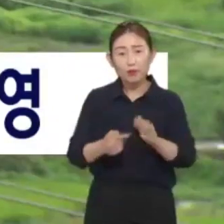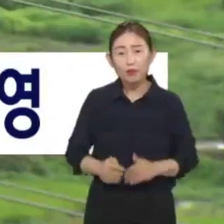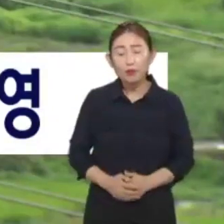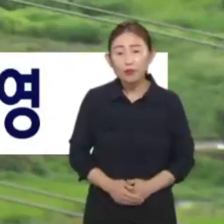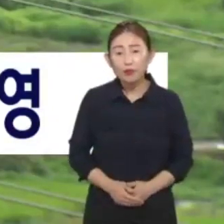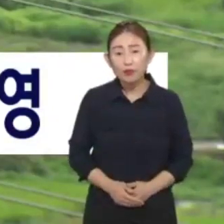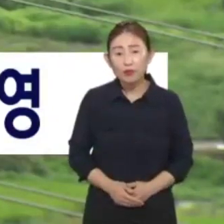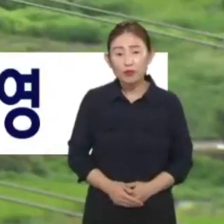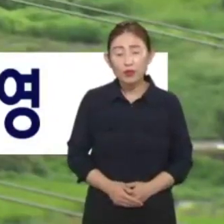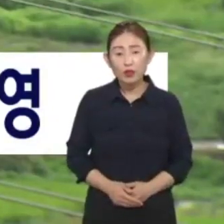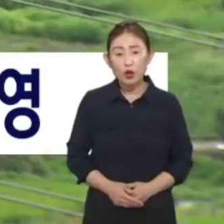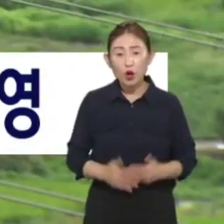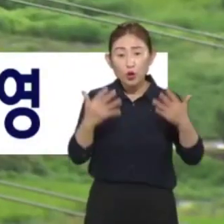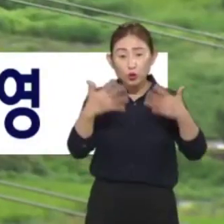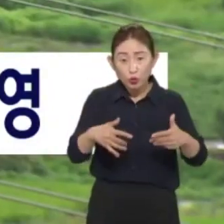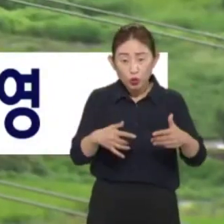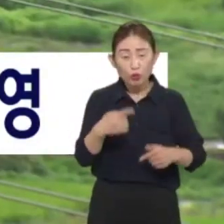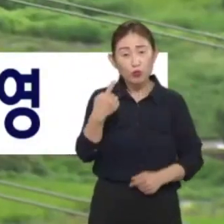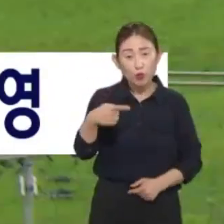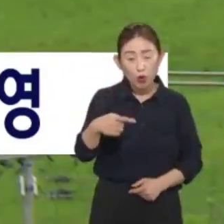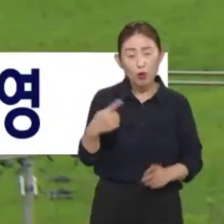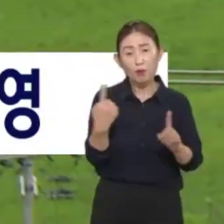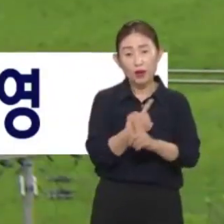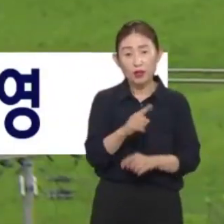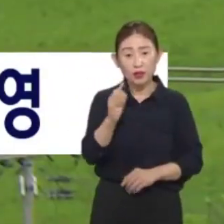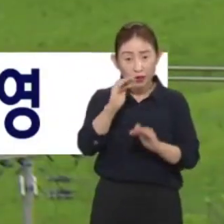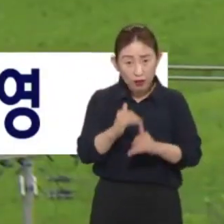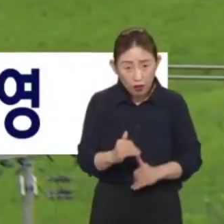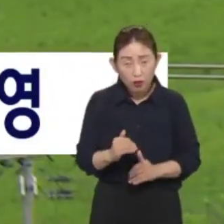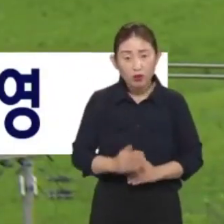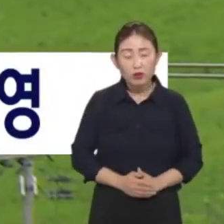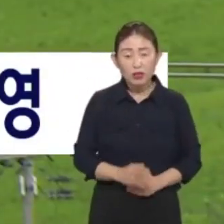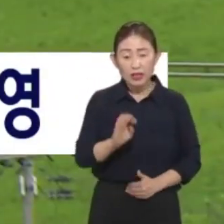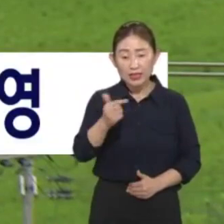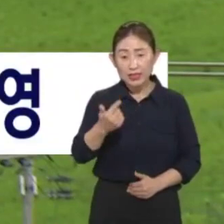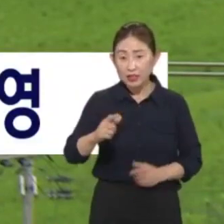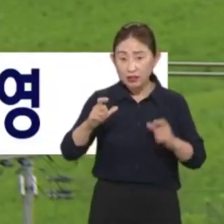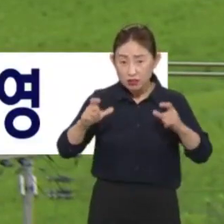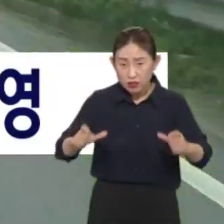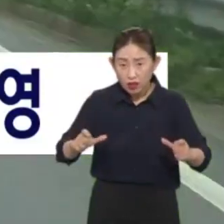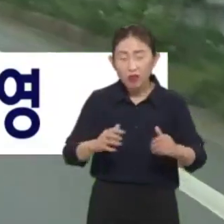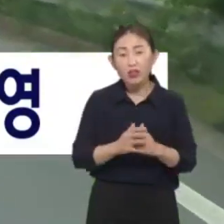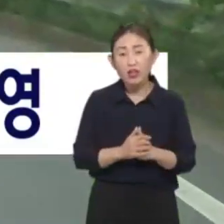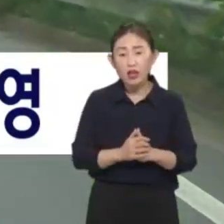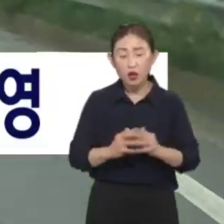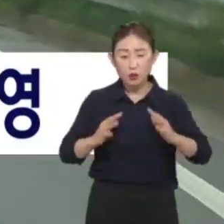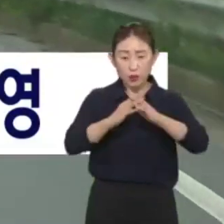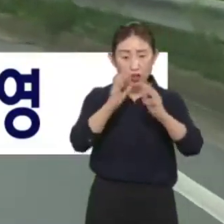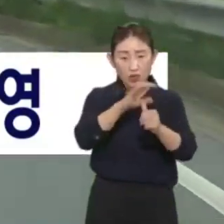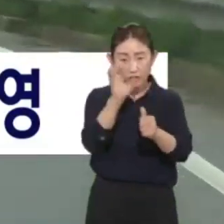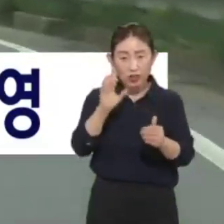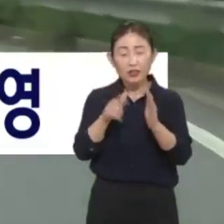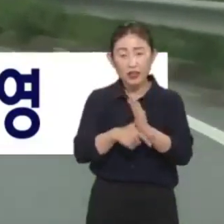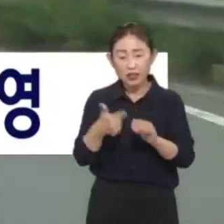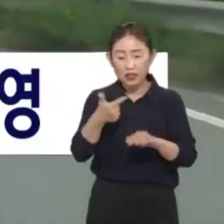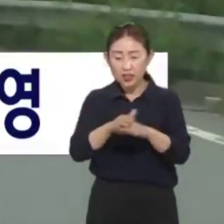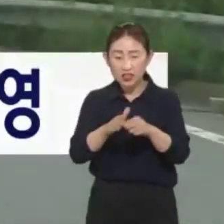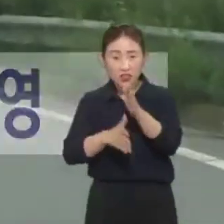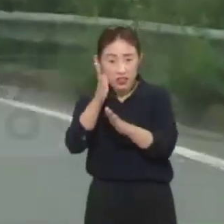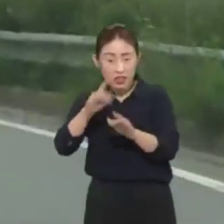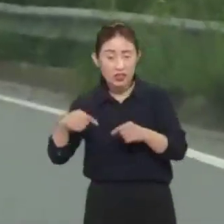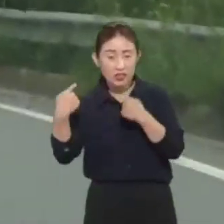덧붙였습니다. 앞서 국토교통부 중앙도시계획위원회는 안산산단 개발 제한 구역 해제 재심의에서 대전시